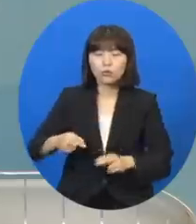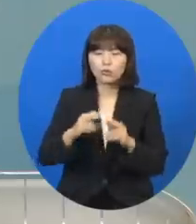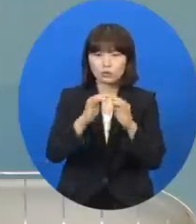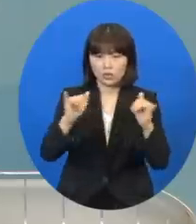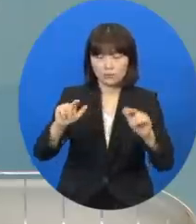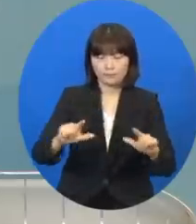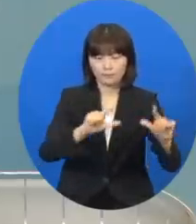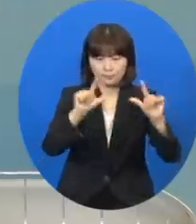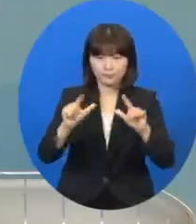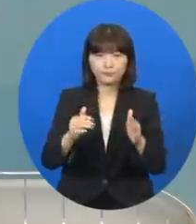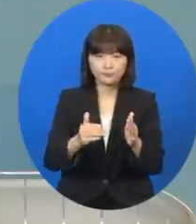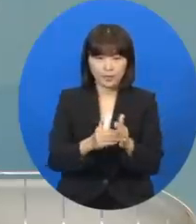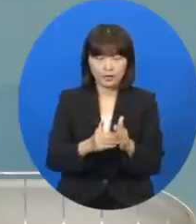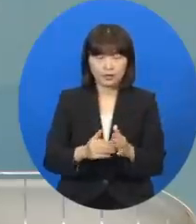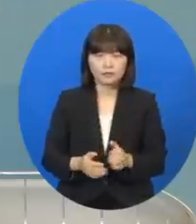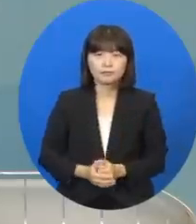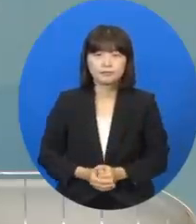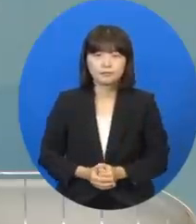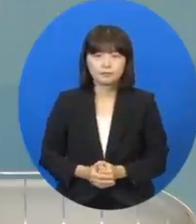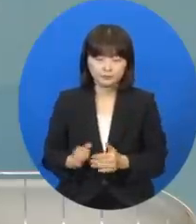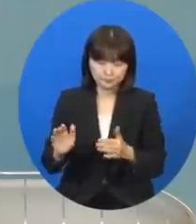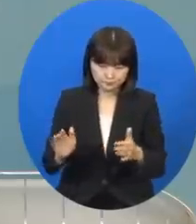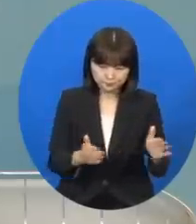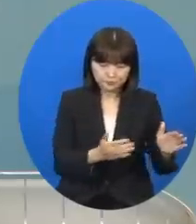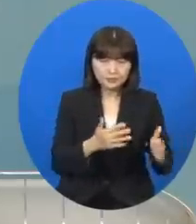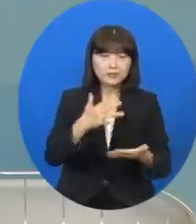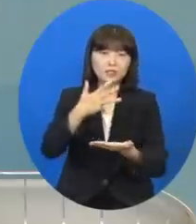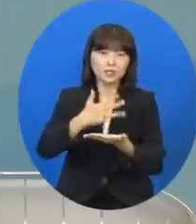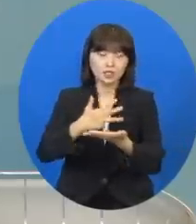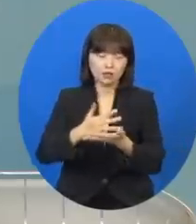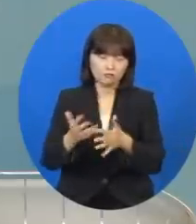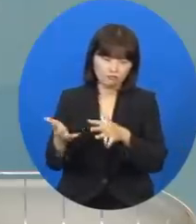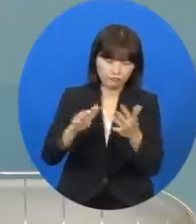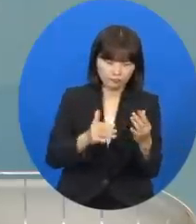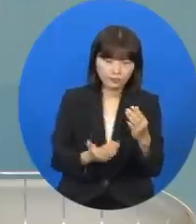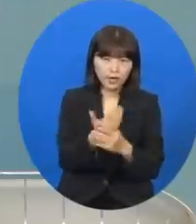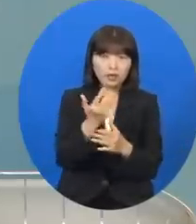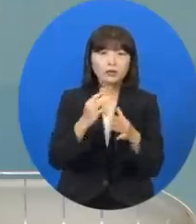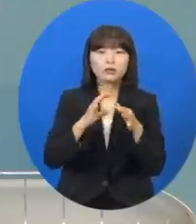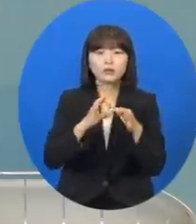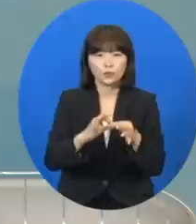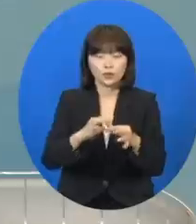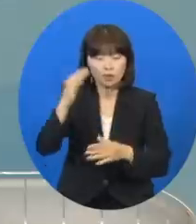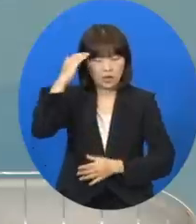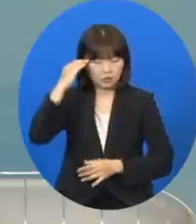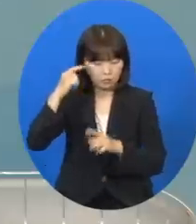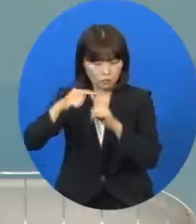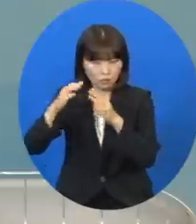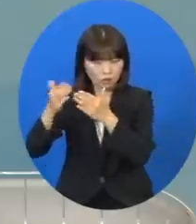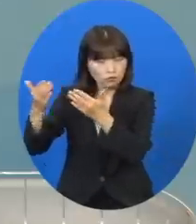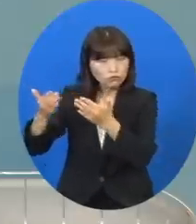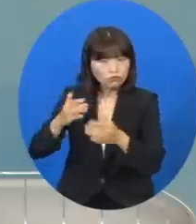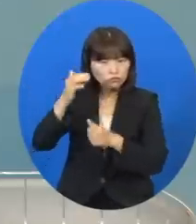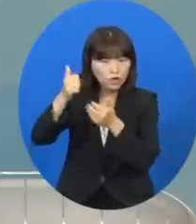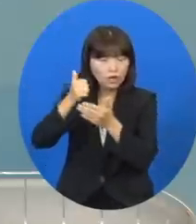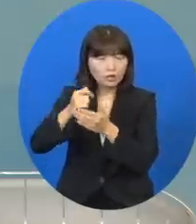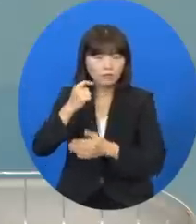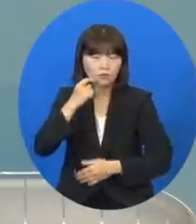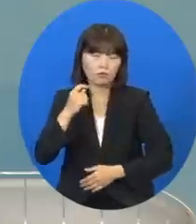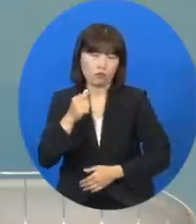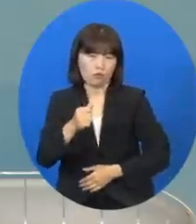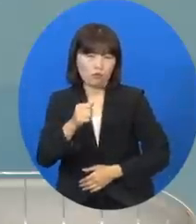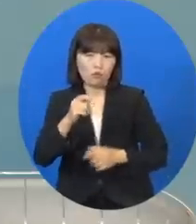여러분, 이태원 참사를 통해서 한국 교회에 주신 하나님의 경고가 있다고